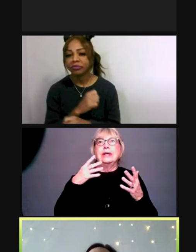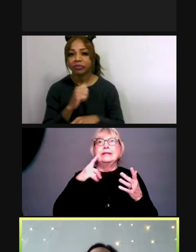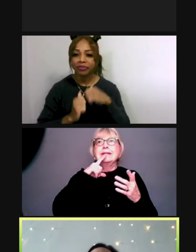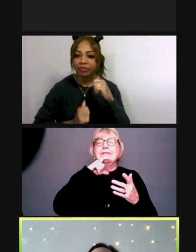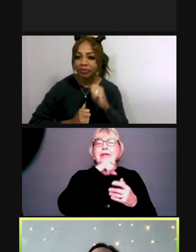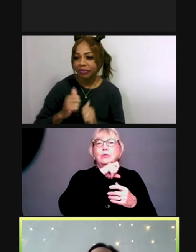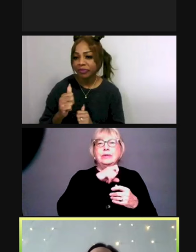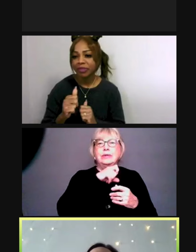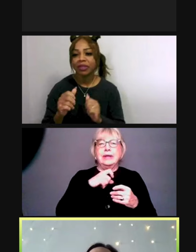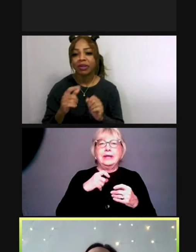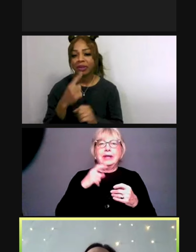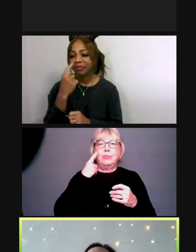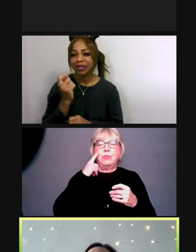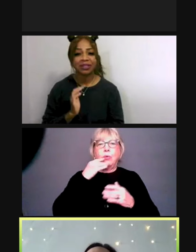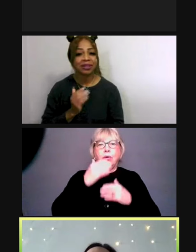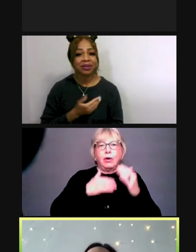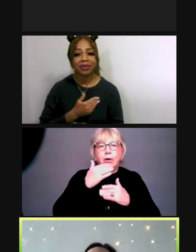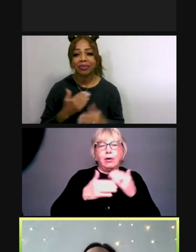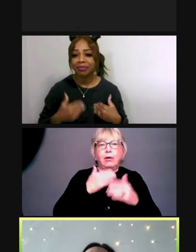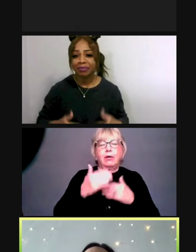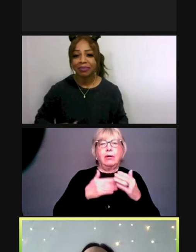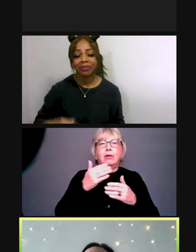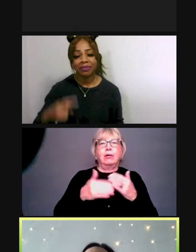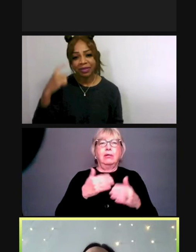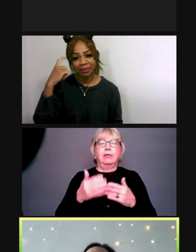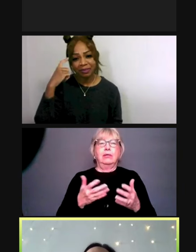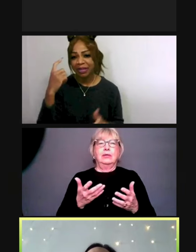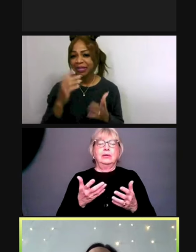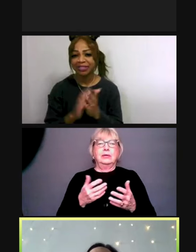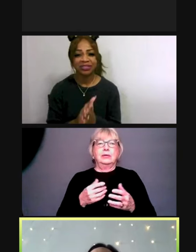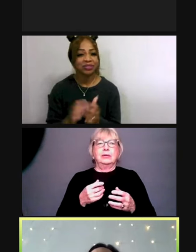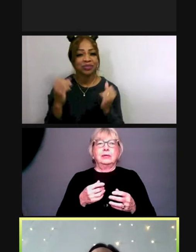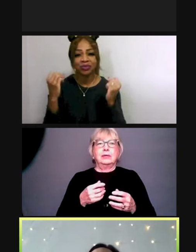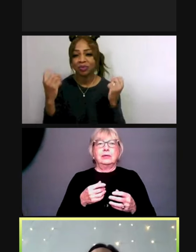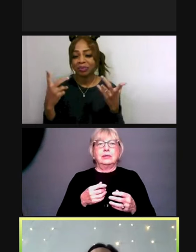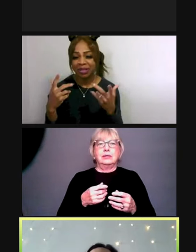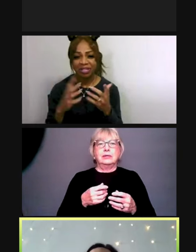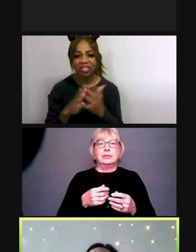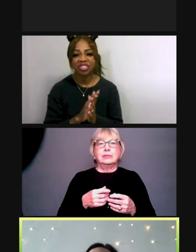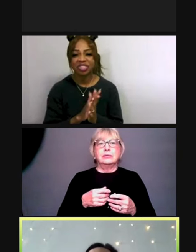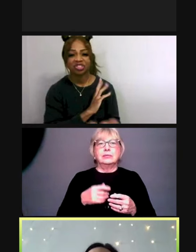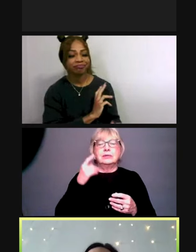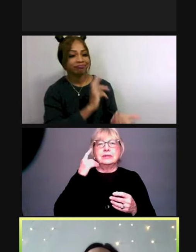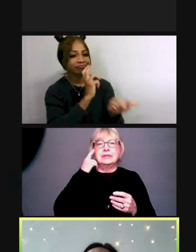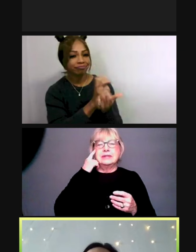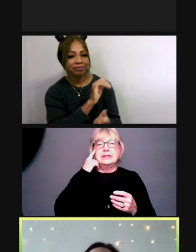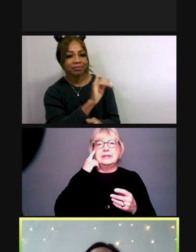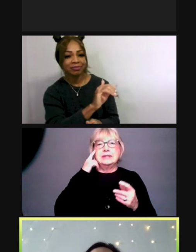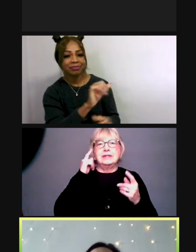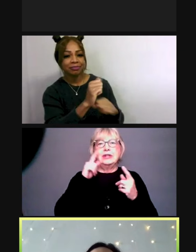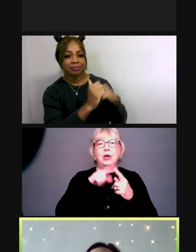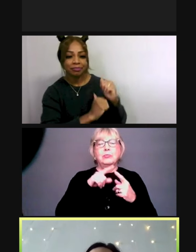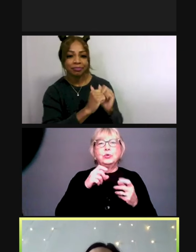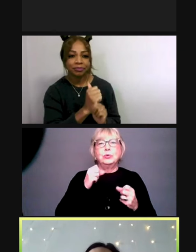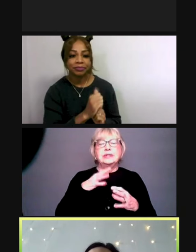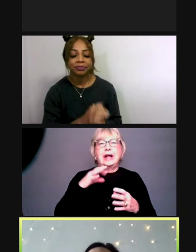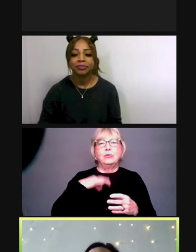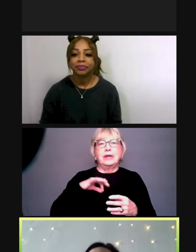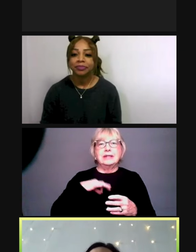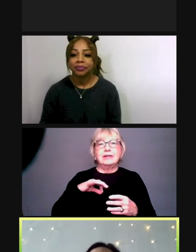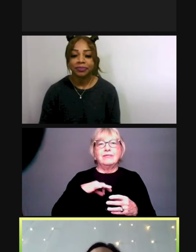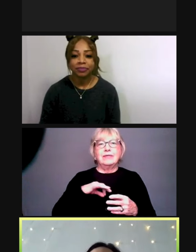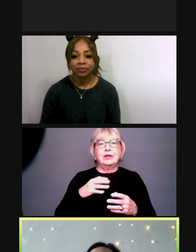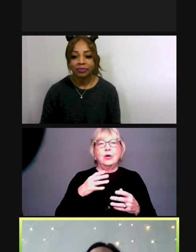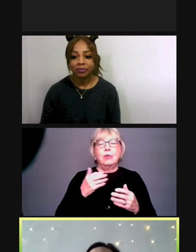du mouvement industriel et que c'est son but lucratif parce que nos corps et nos esprits sont